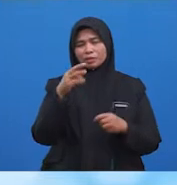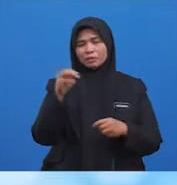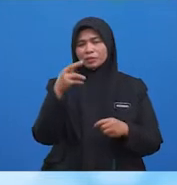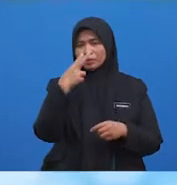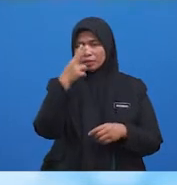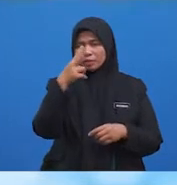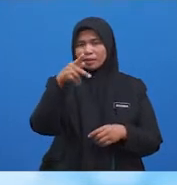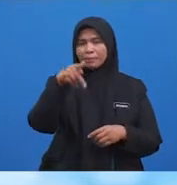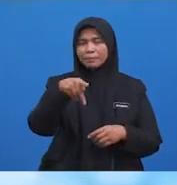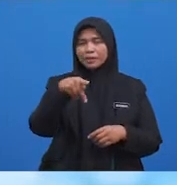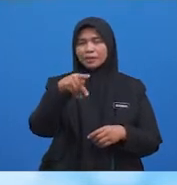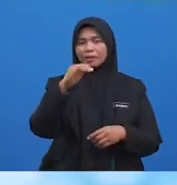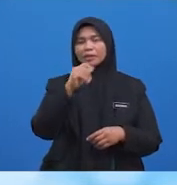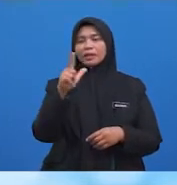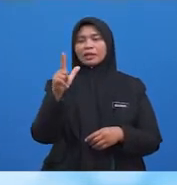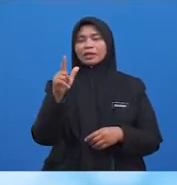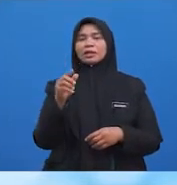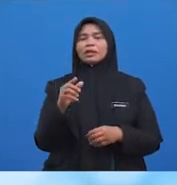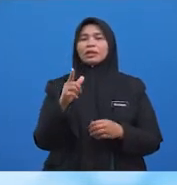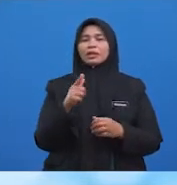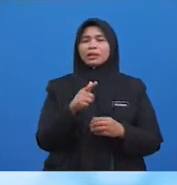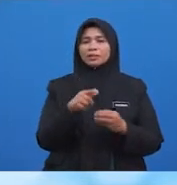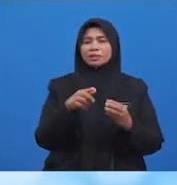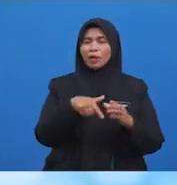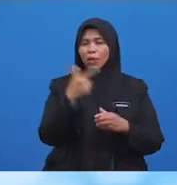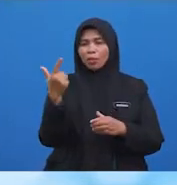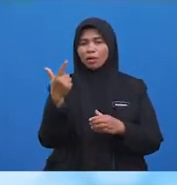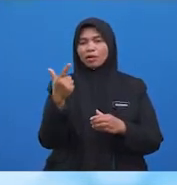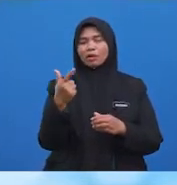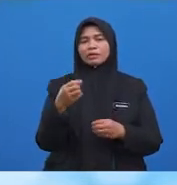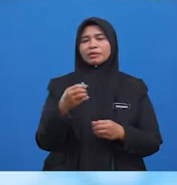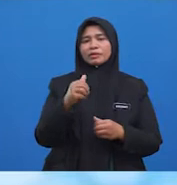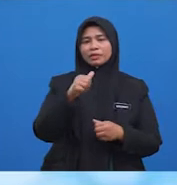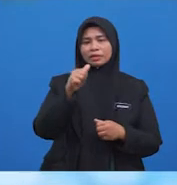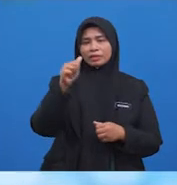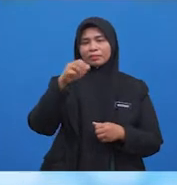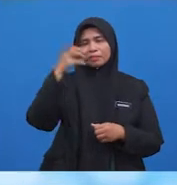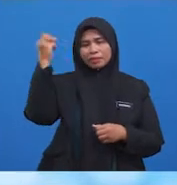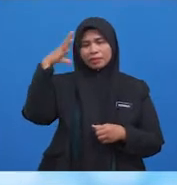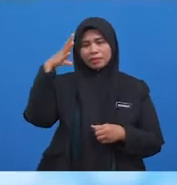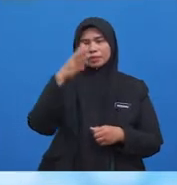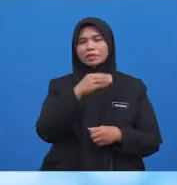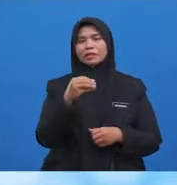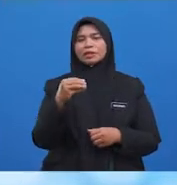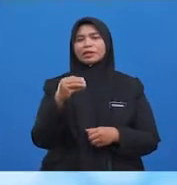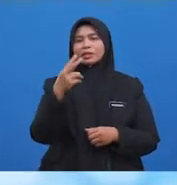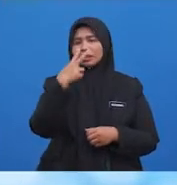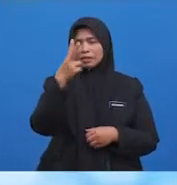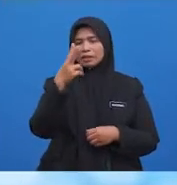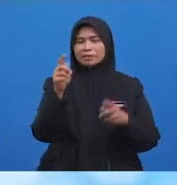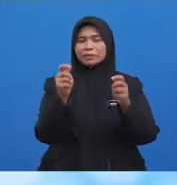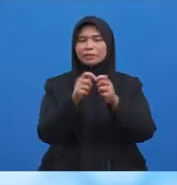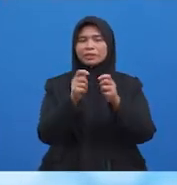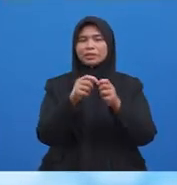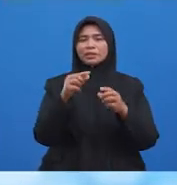pilih merupakan lapisan paling luar atmosfer matahari dan kelihatan